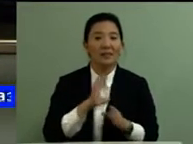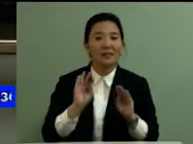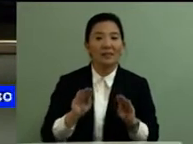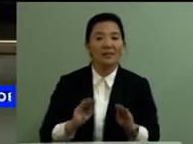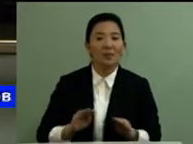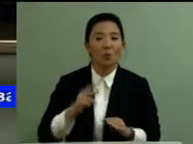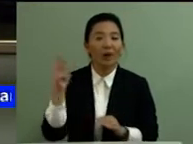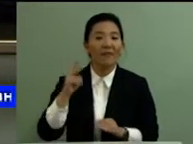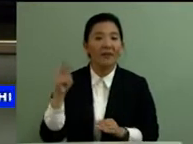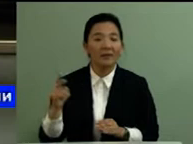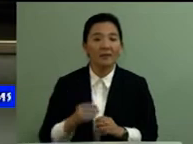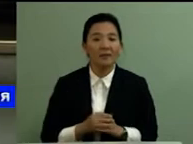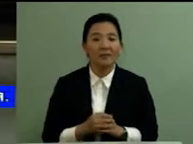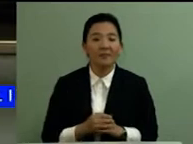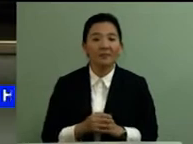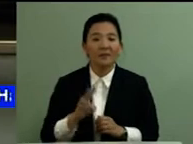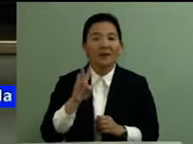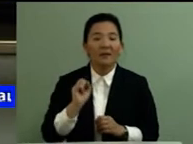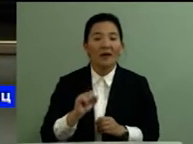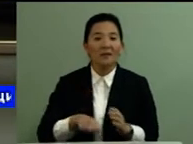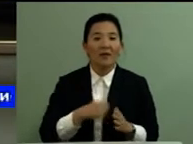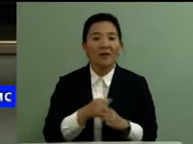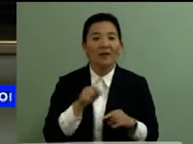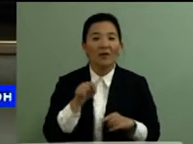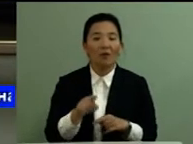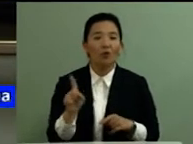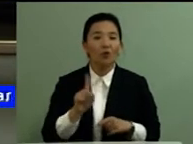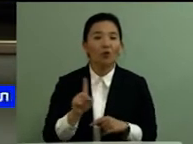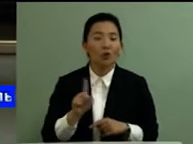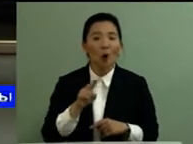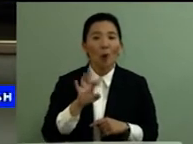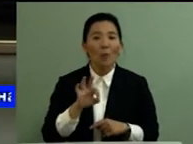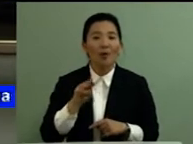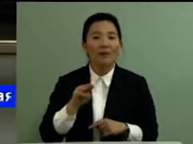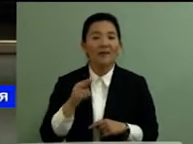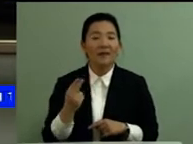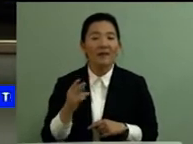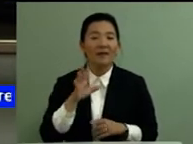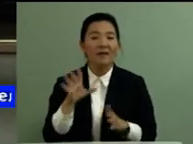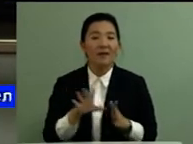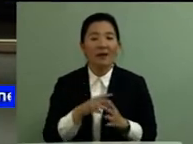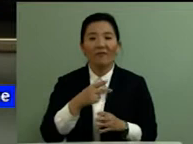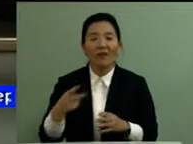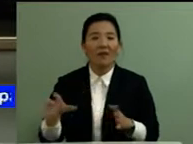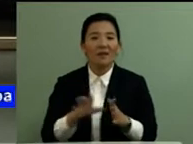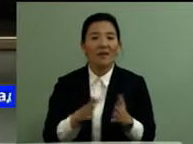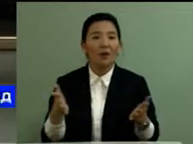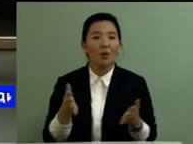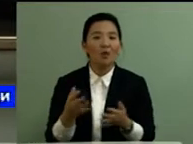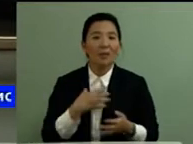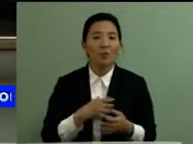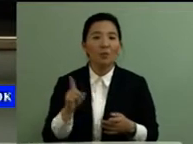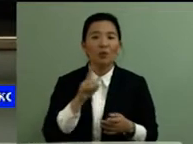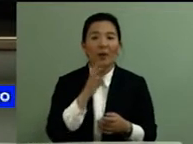составить уравнение на основании того, что потенциальная энергия равна энергии, которая необходима,